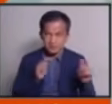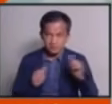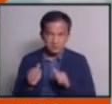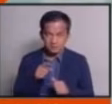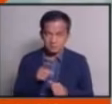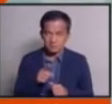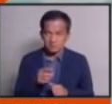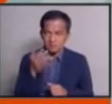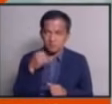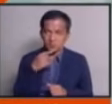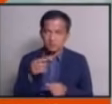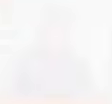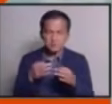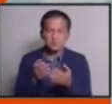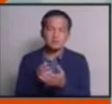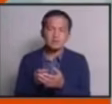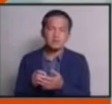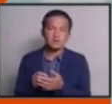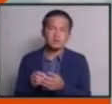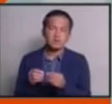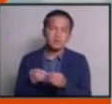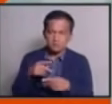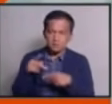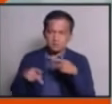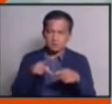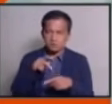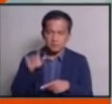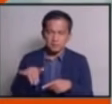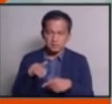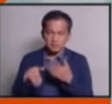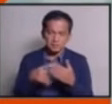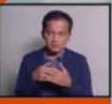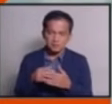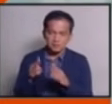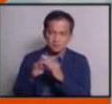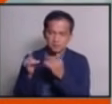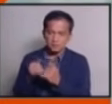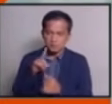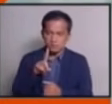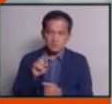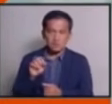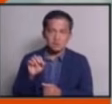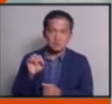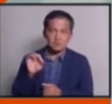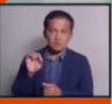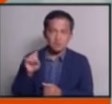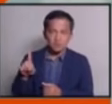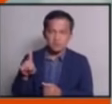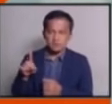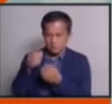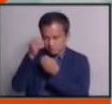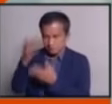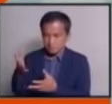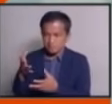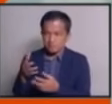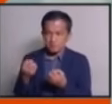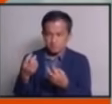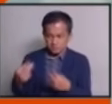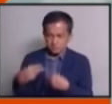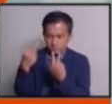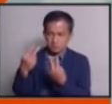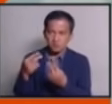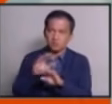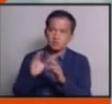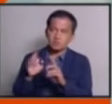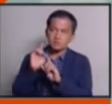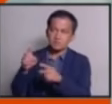Eh di, ba't pa kayo nag-issue ng resolution? Kasi, wala palang ngipin tong resolution. Lahat ng tao sa barangay 191 Zone 20, I'm gonna tell them, marami na nun sa amin ngayon, na